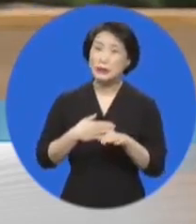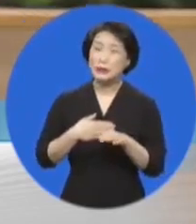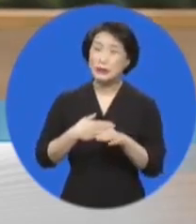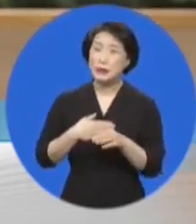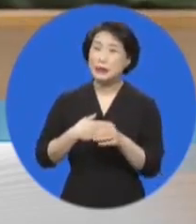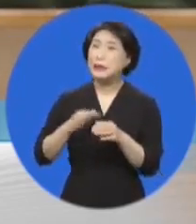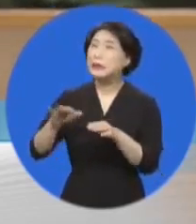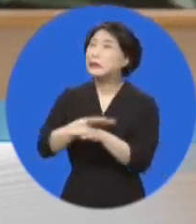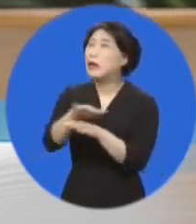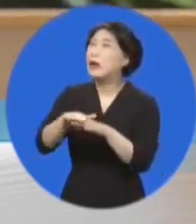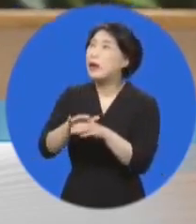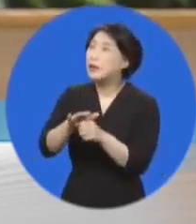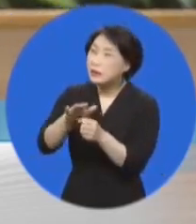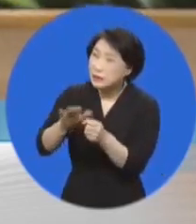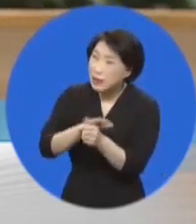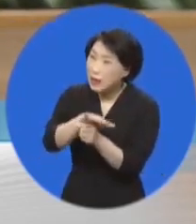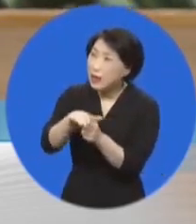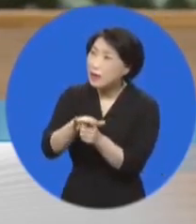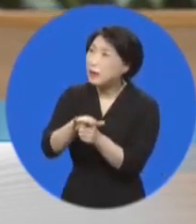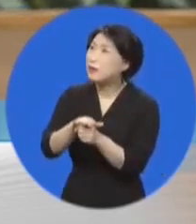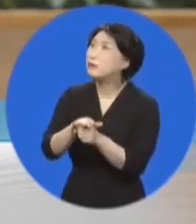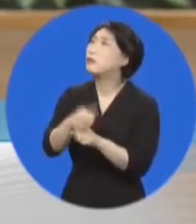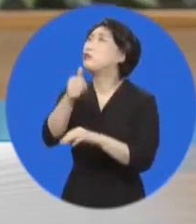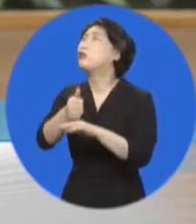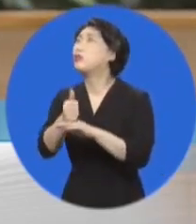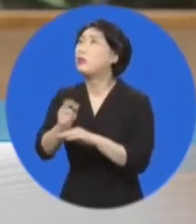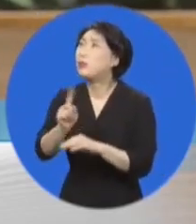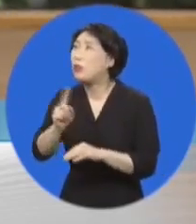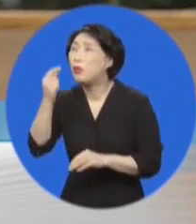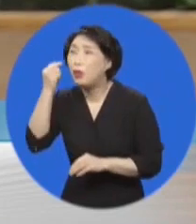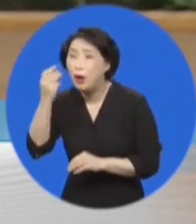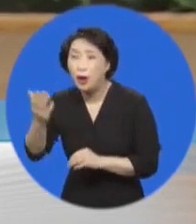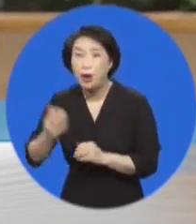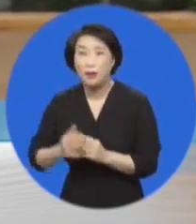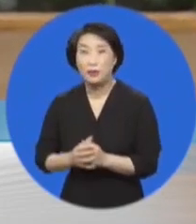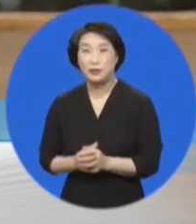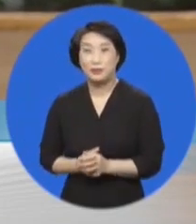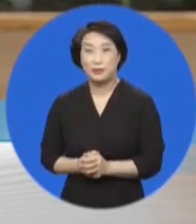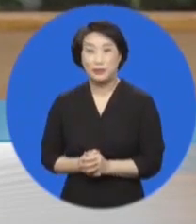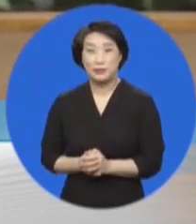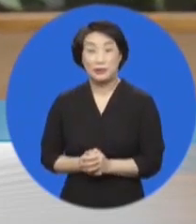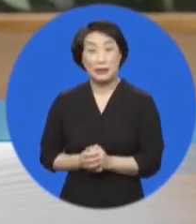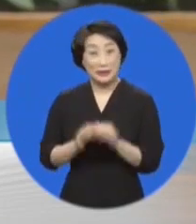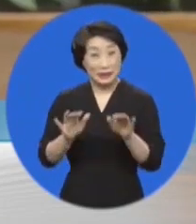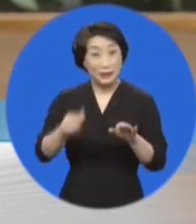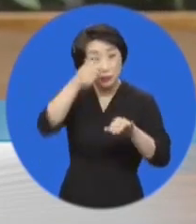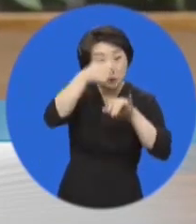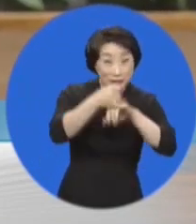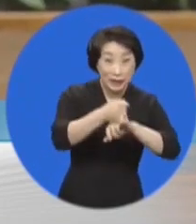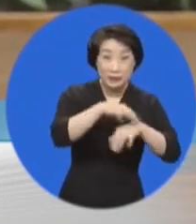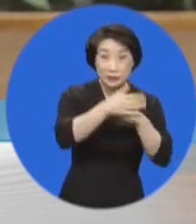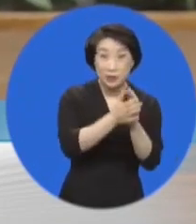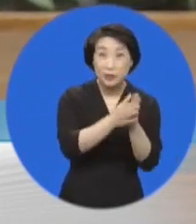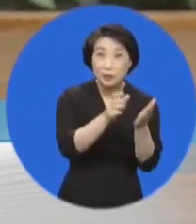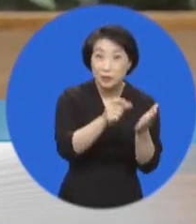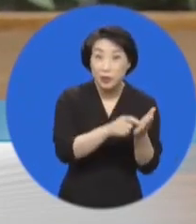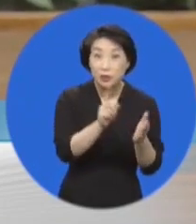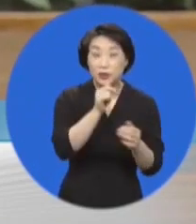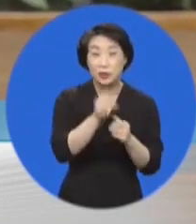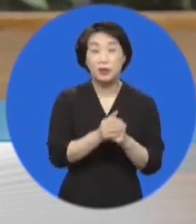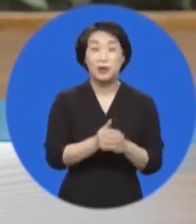사랑의 결론을 지키려고 하십니까? 그래서 구약 성경은